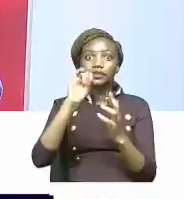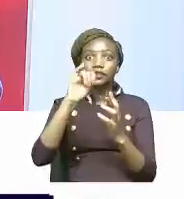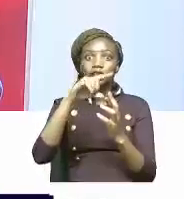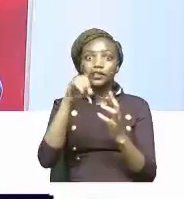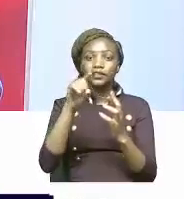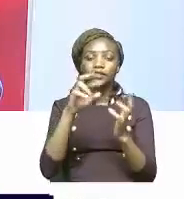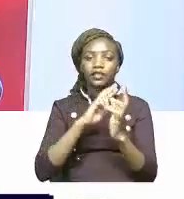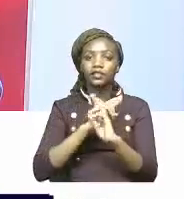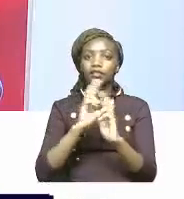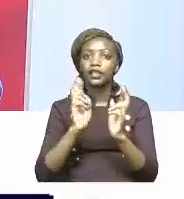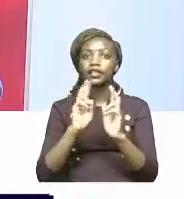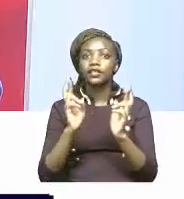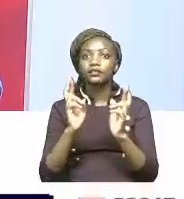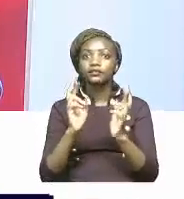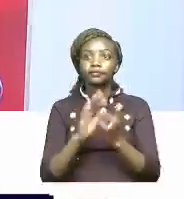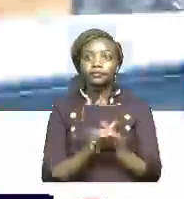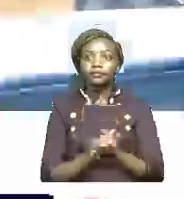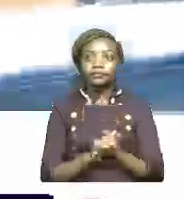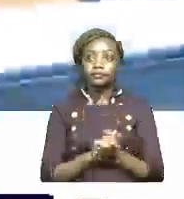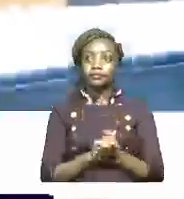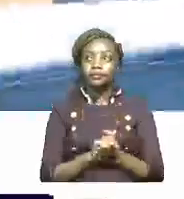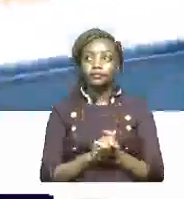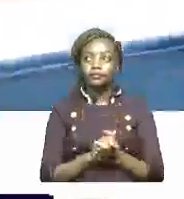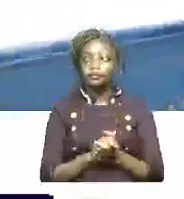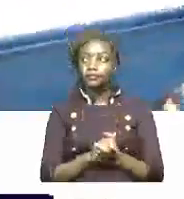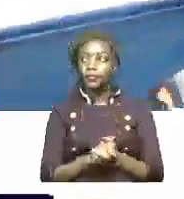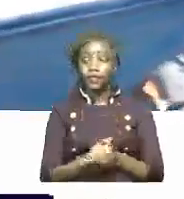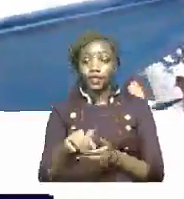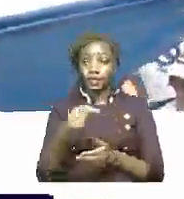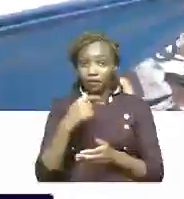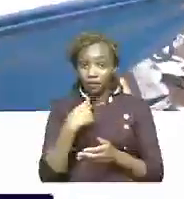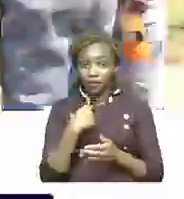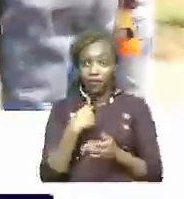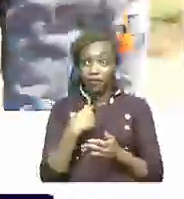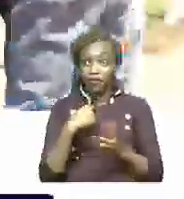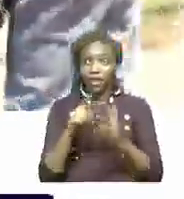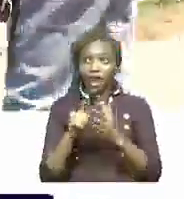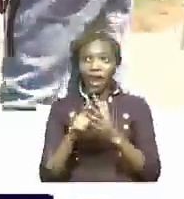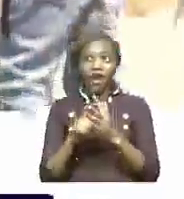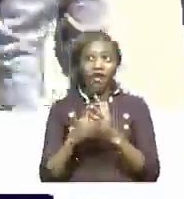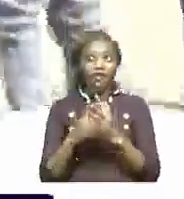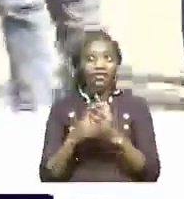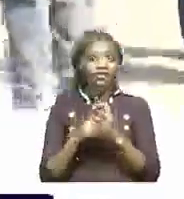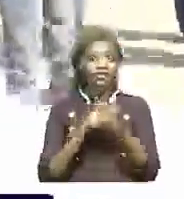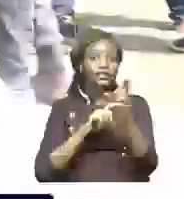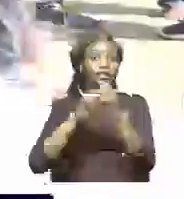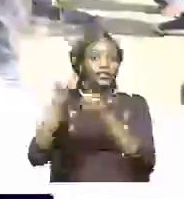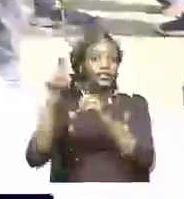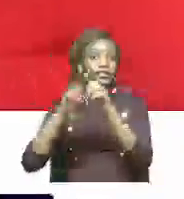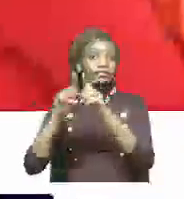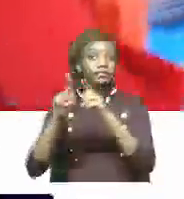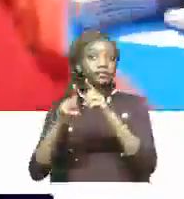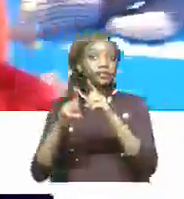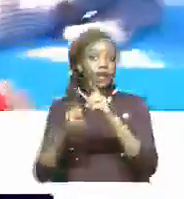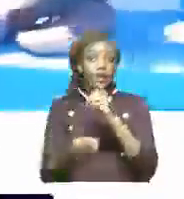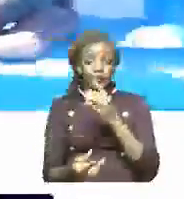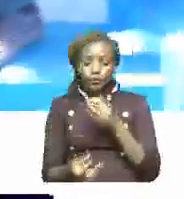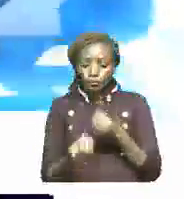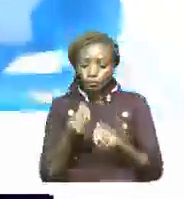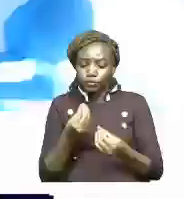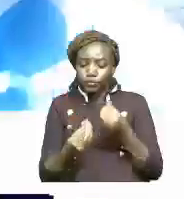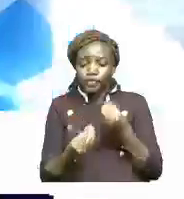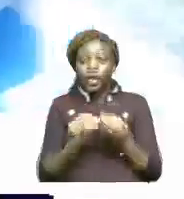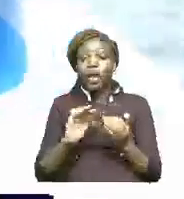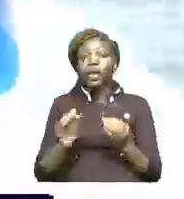ametuandalia makala yafuatayo. Nilifunga safari hadi kaunti ya Busia ili kufahamu mengi